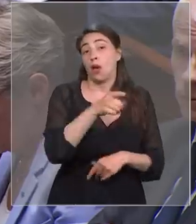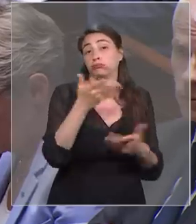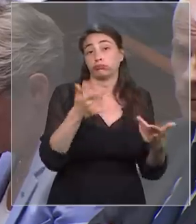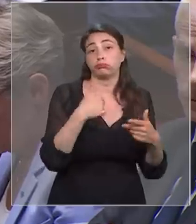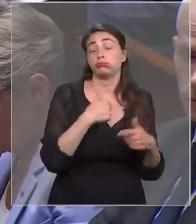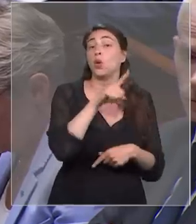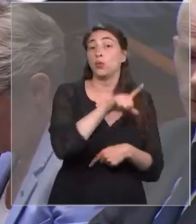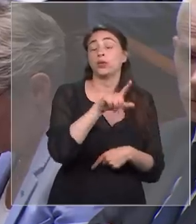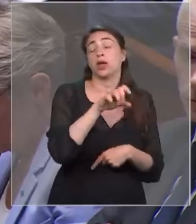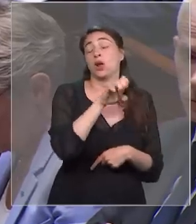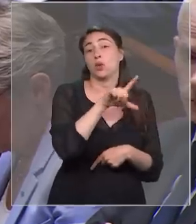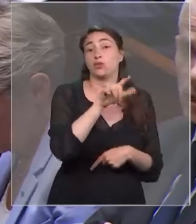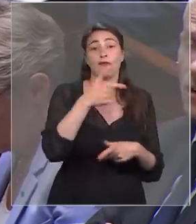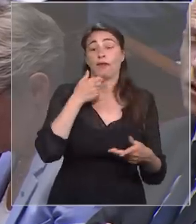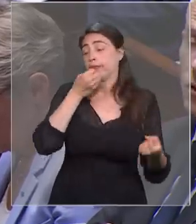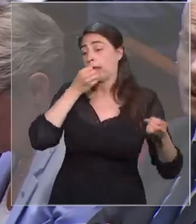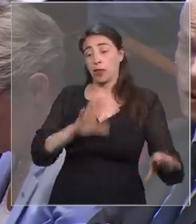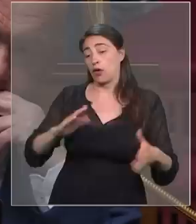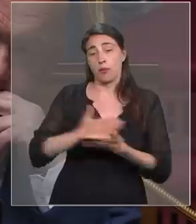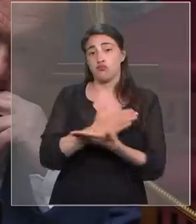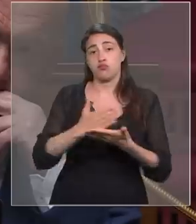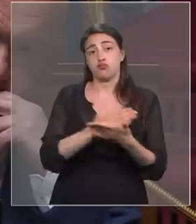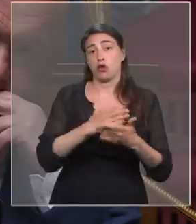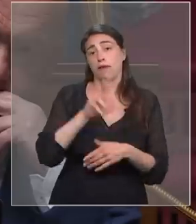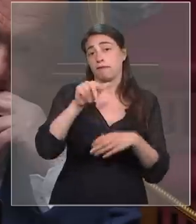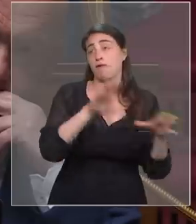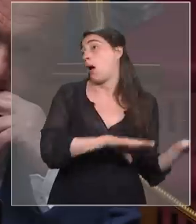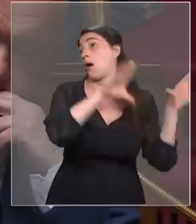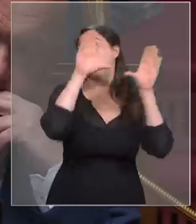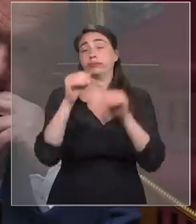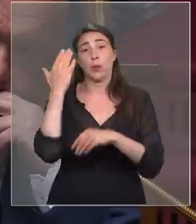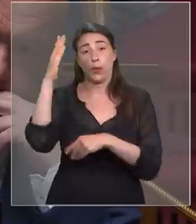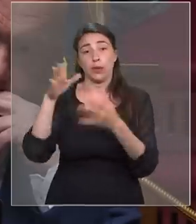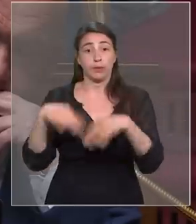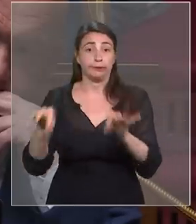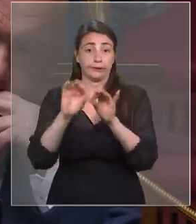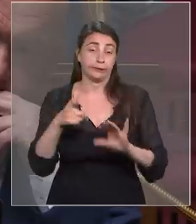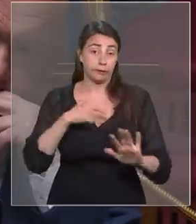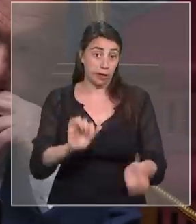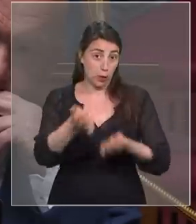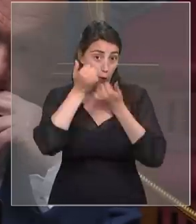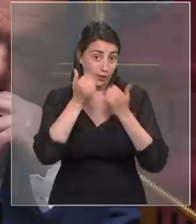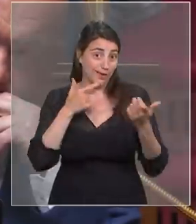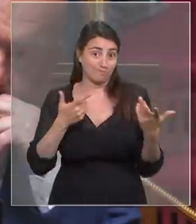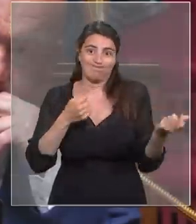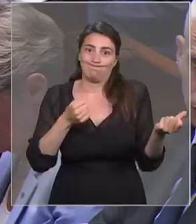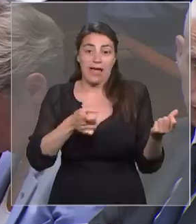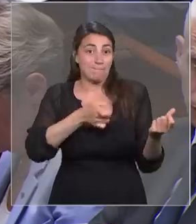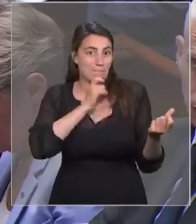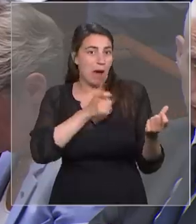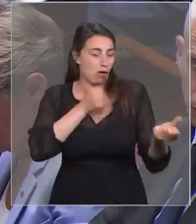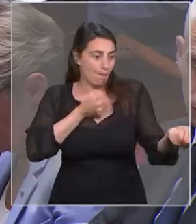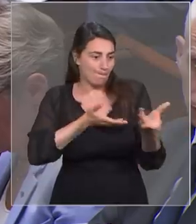projet et de l'installer ailleurs. Décision que je regrette. J'ai échangé, nous avons échangé avec ses équipes, je n'ai pas encore eu l'occasion d'échanger avec lui, je suis à